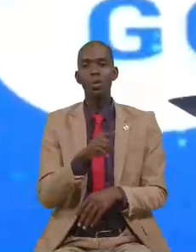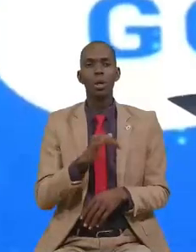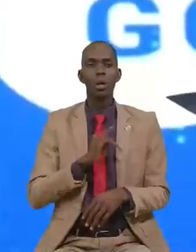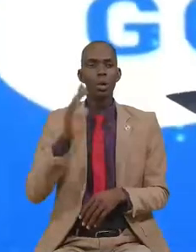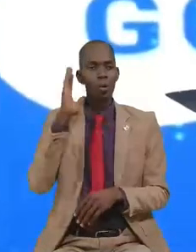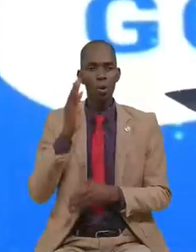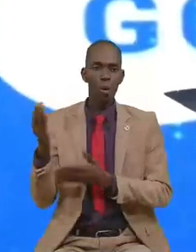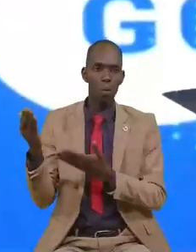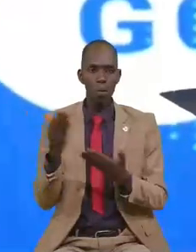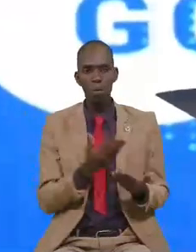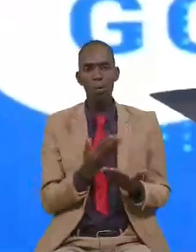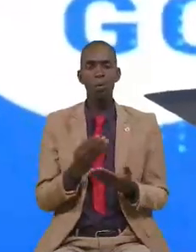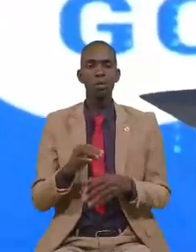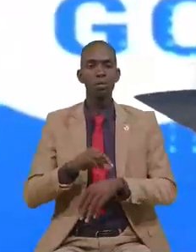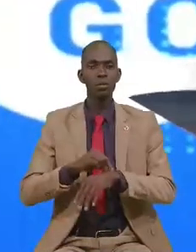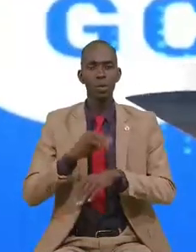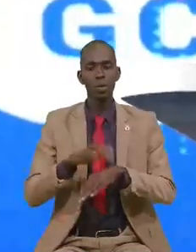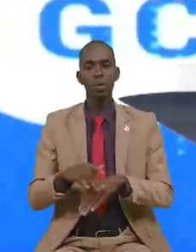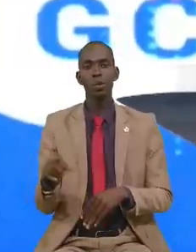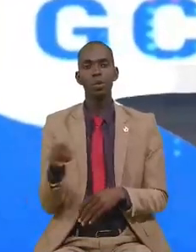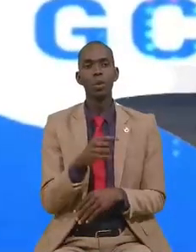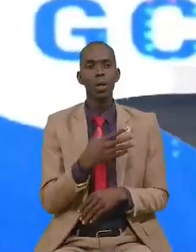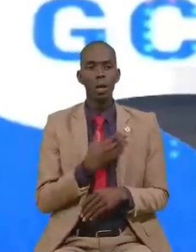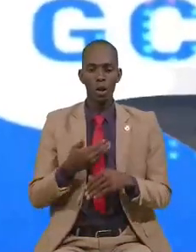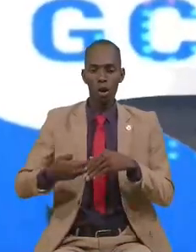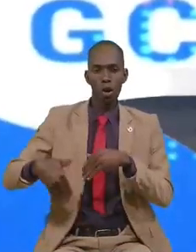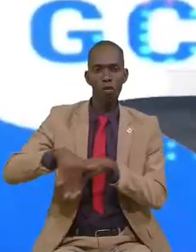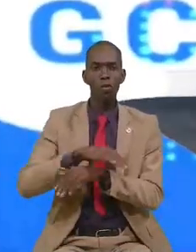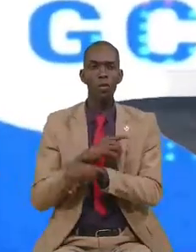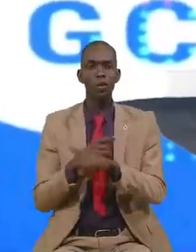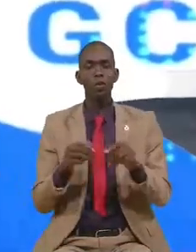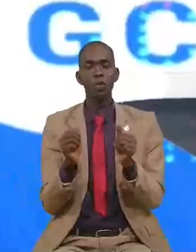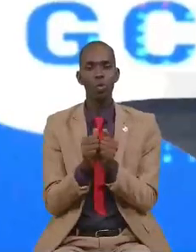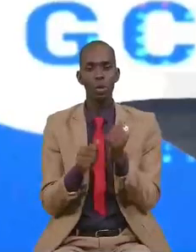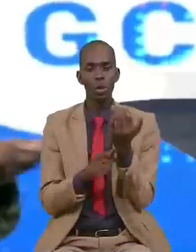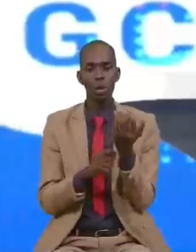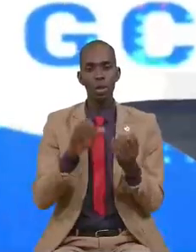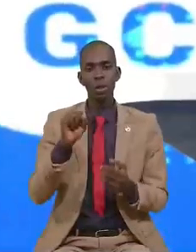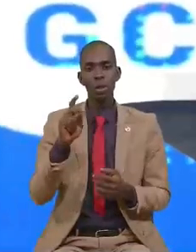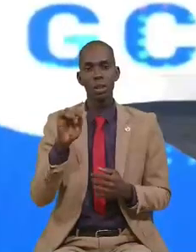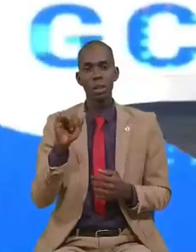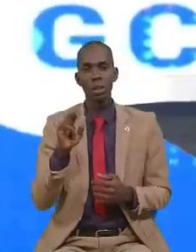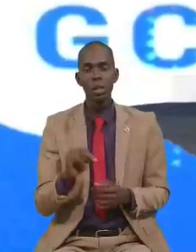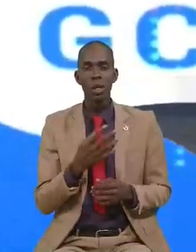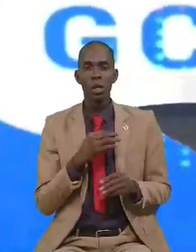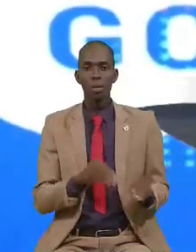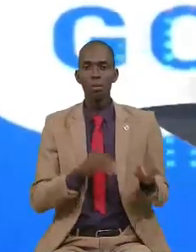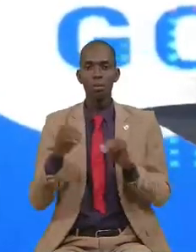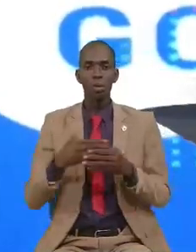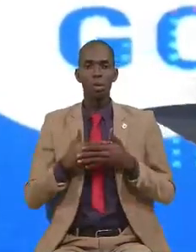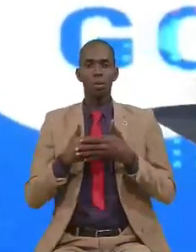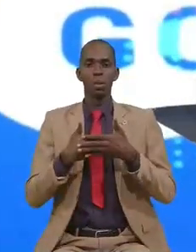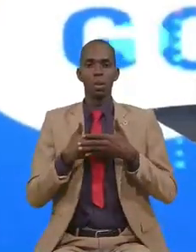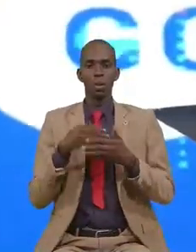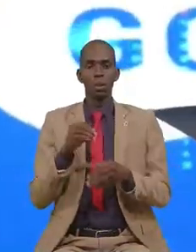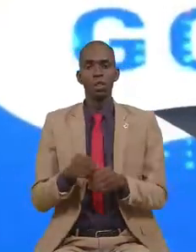chair. Je vous couvrirai de peau. Je mettrai en vous un esprit. Et vous